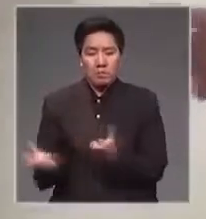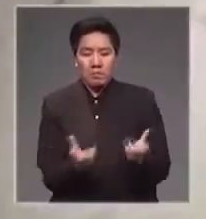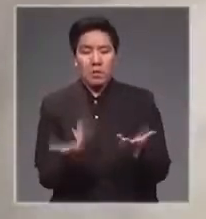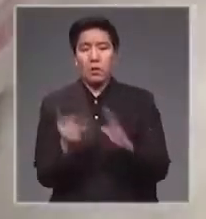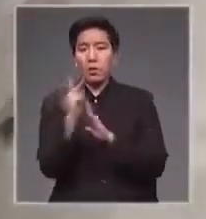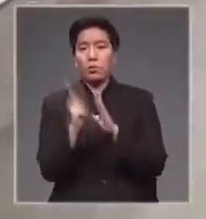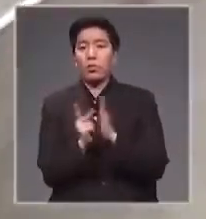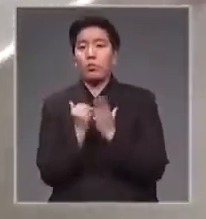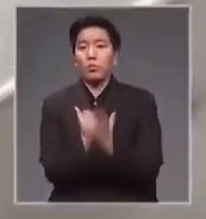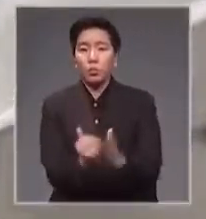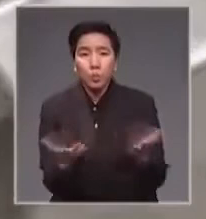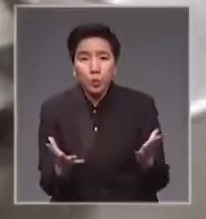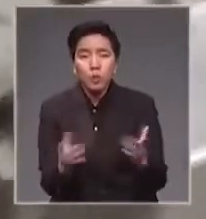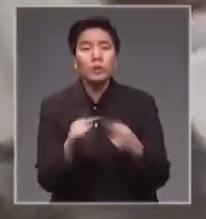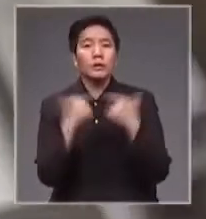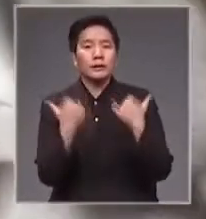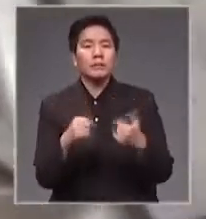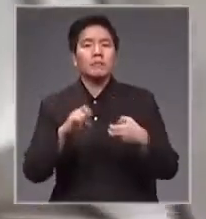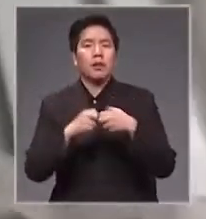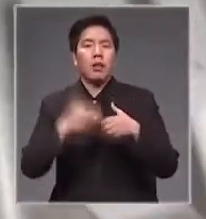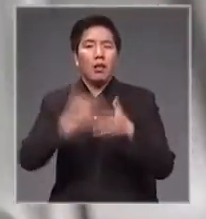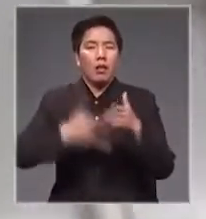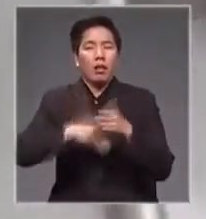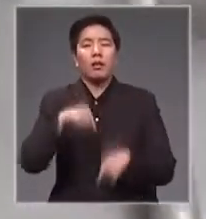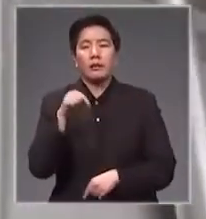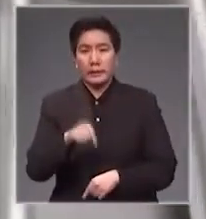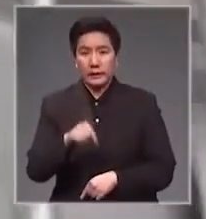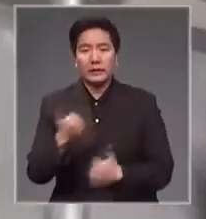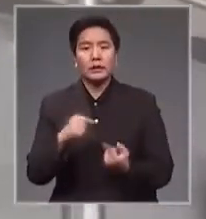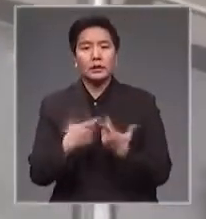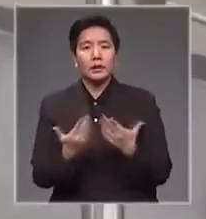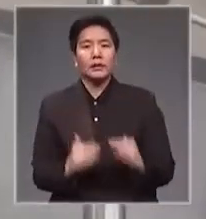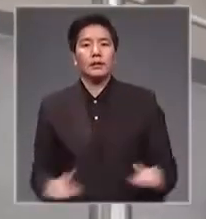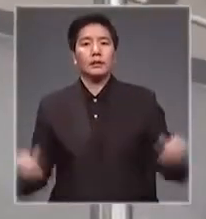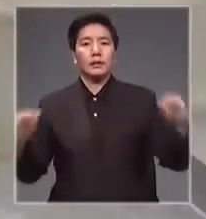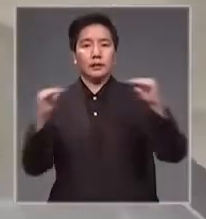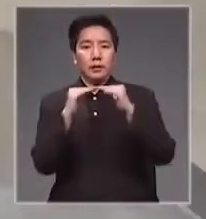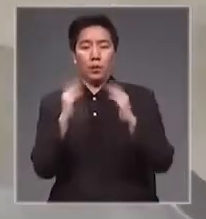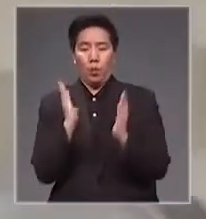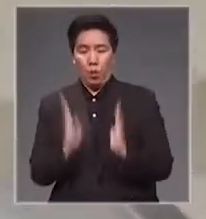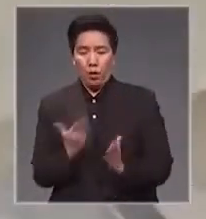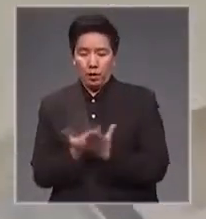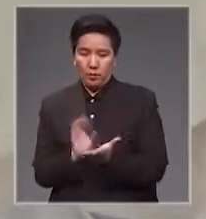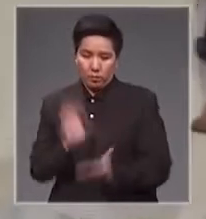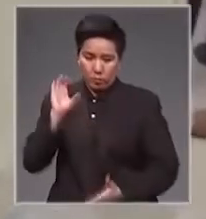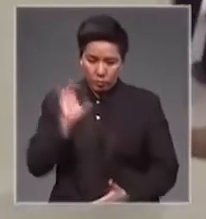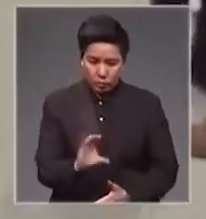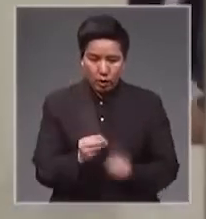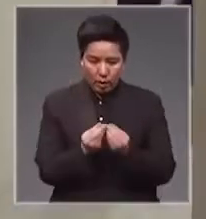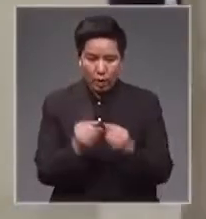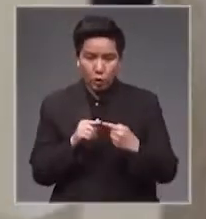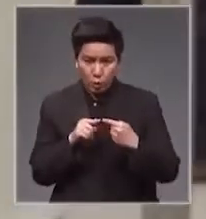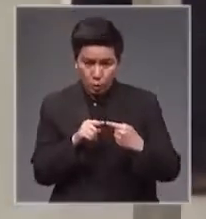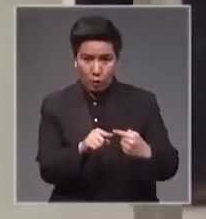บคลุมกลับเป็นอุปสรรคในเรื่องเหล่านี้การให้สิทธิประโยชน์และทุนวิจัยขาดความต่อเนื่องเป็นต้นเราก็ควรจะจัดกลุ่มความส